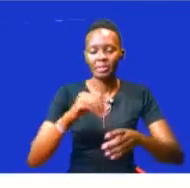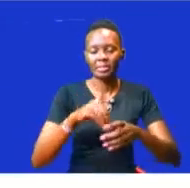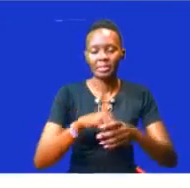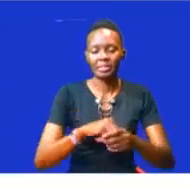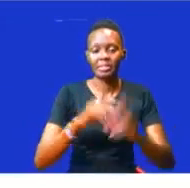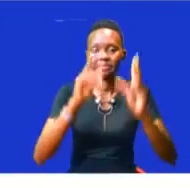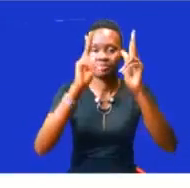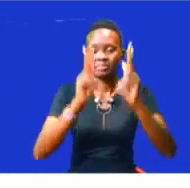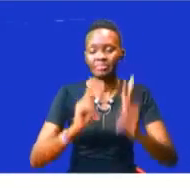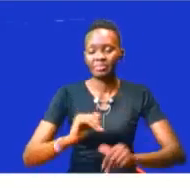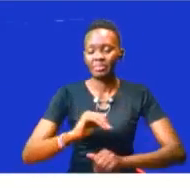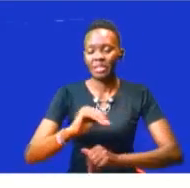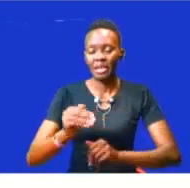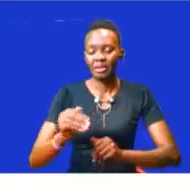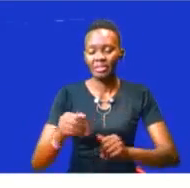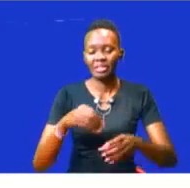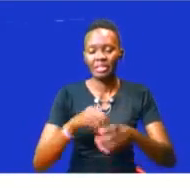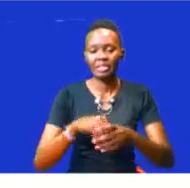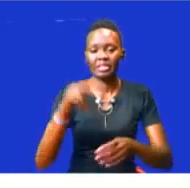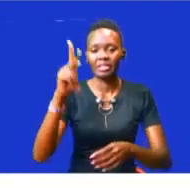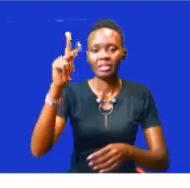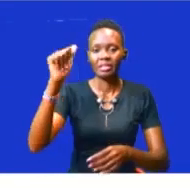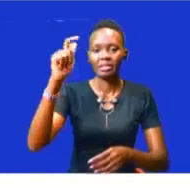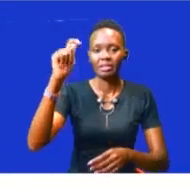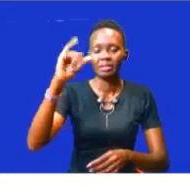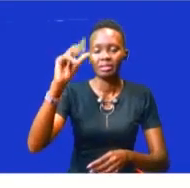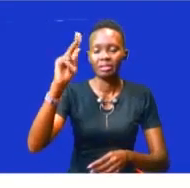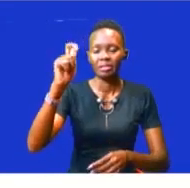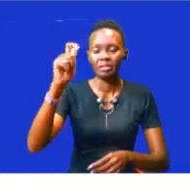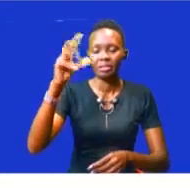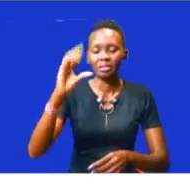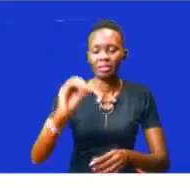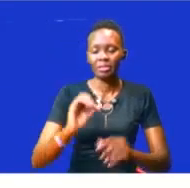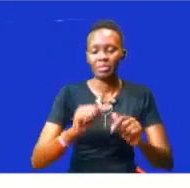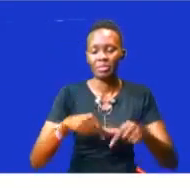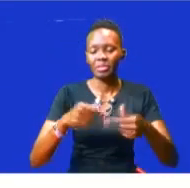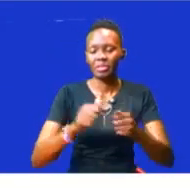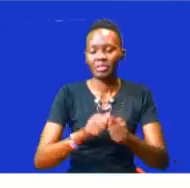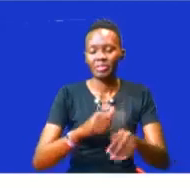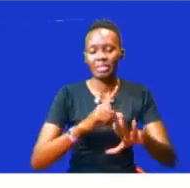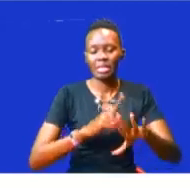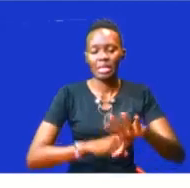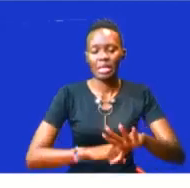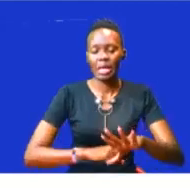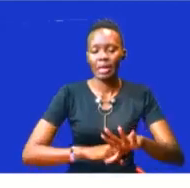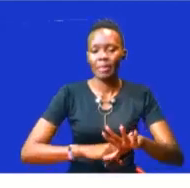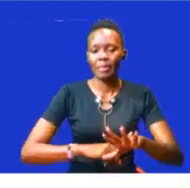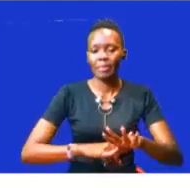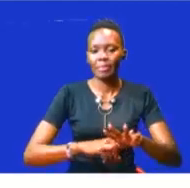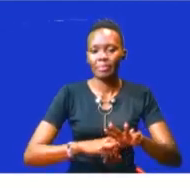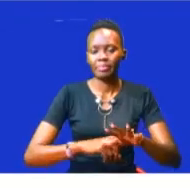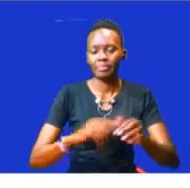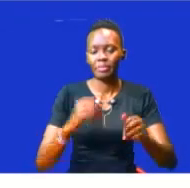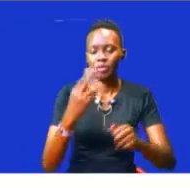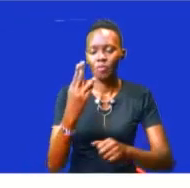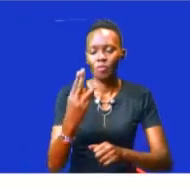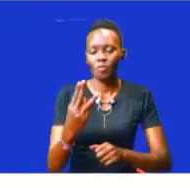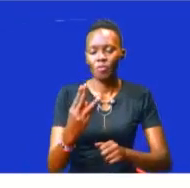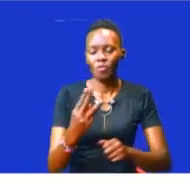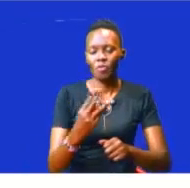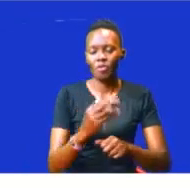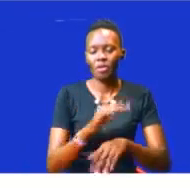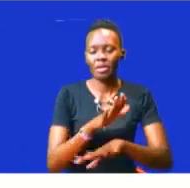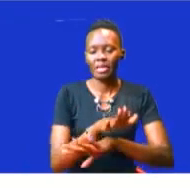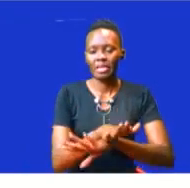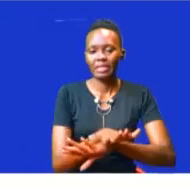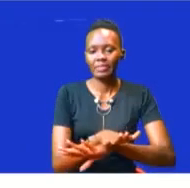ma Kisumu e bomenindo mano ma Katito wakelonigo endo koda ler mathoth komolo kanyo sa 7 mano endo mar